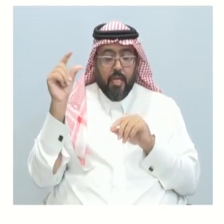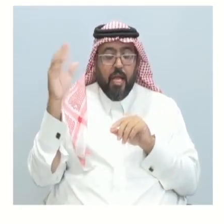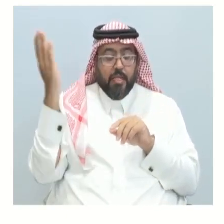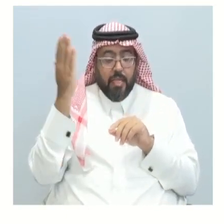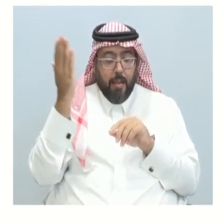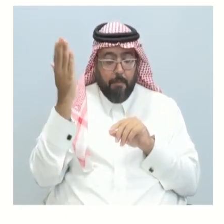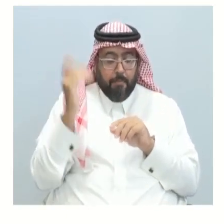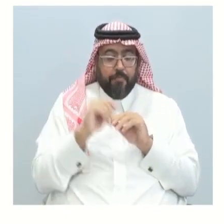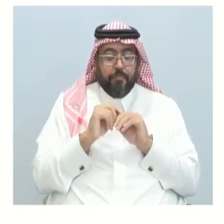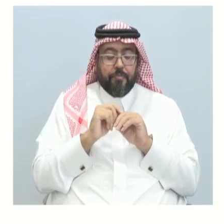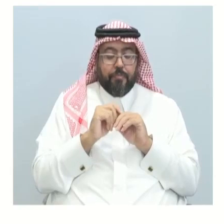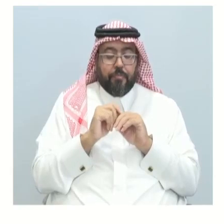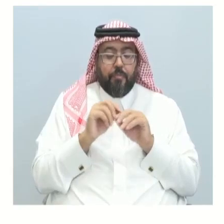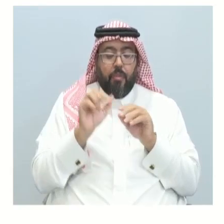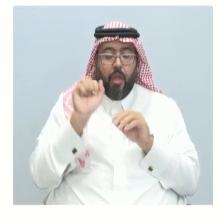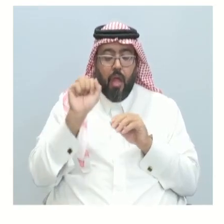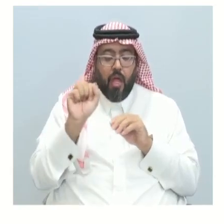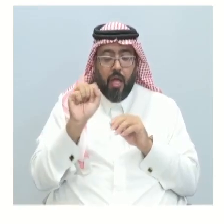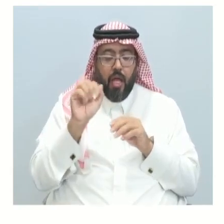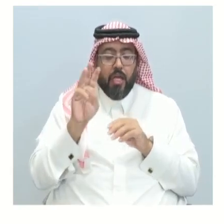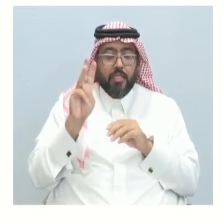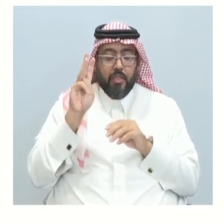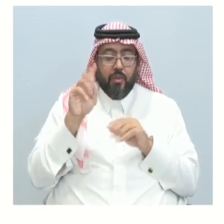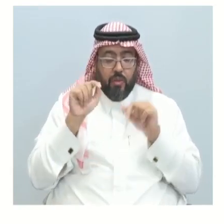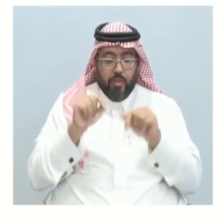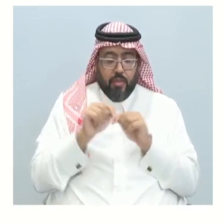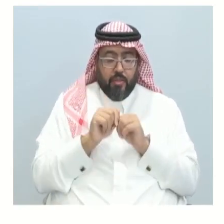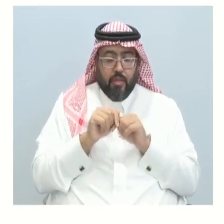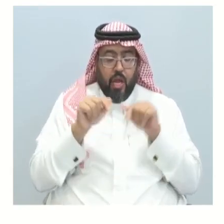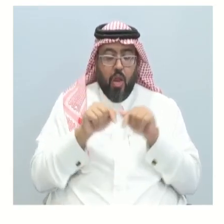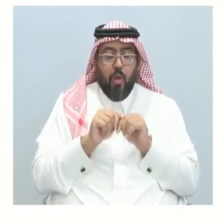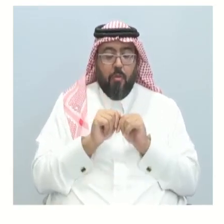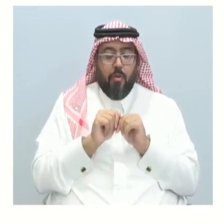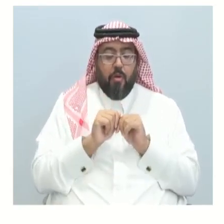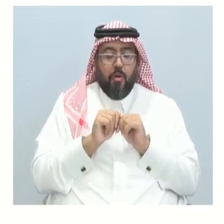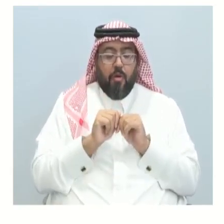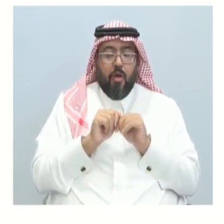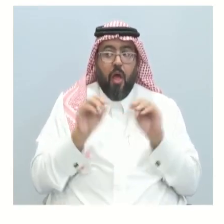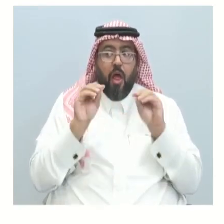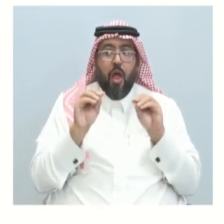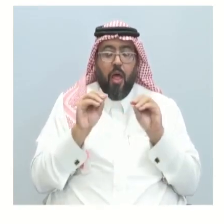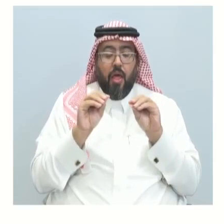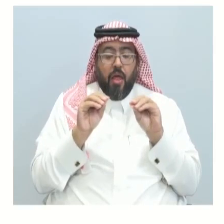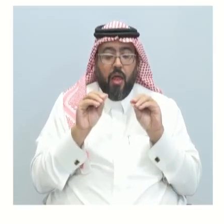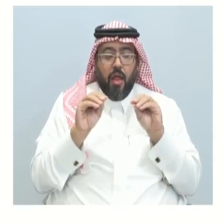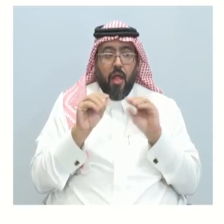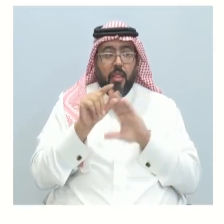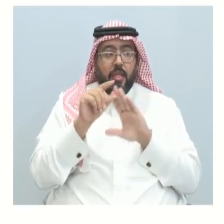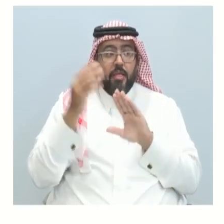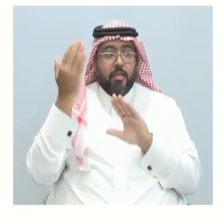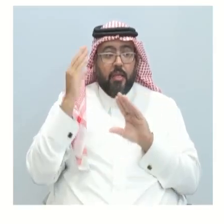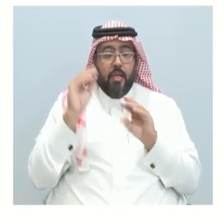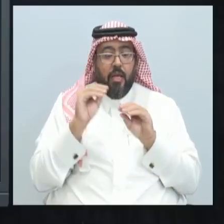هذا الدرس سنوضح حقوق الزوجه وسنوضح حقوق الزوجه وقد ذك قد ذكرنا في الدرس